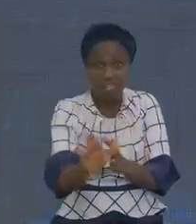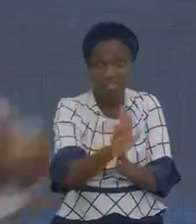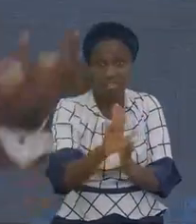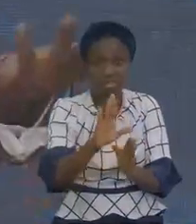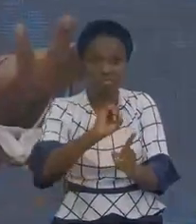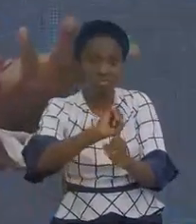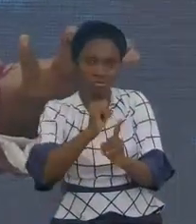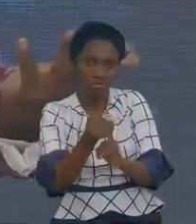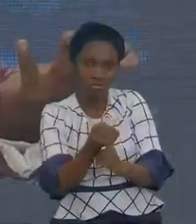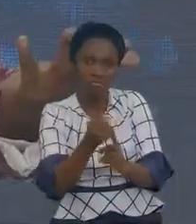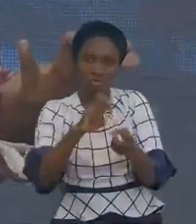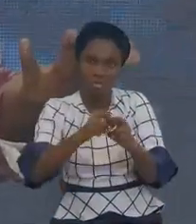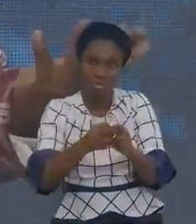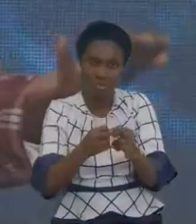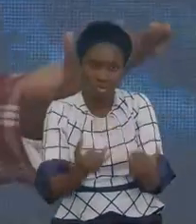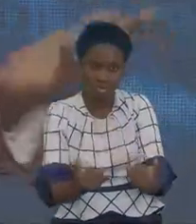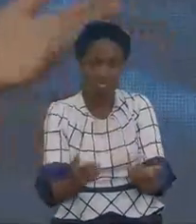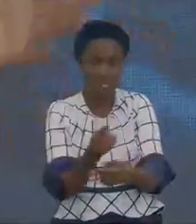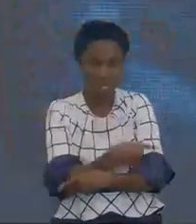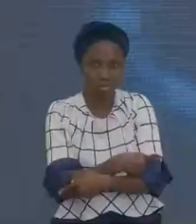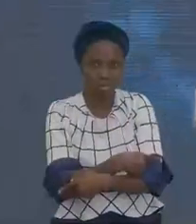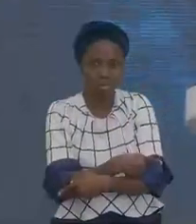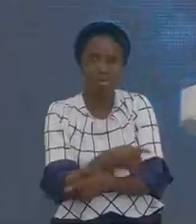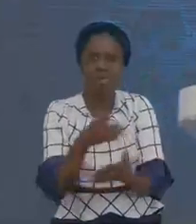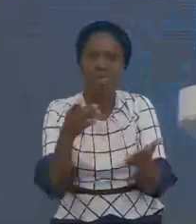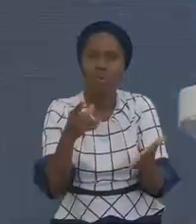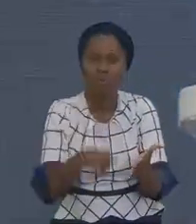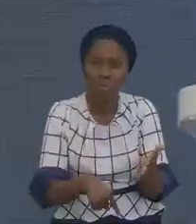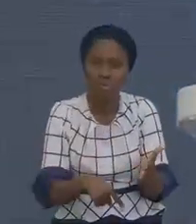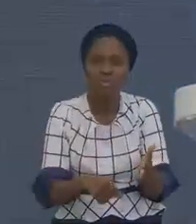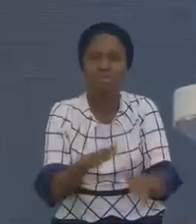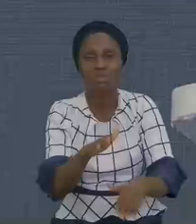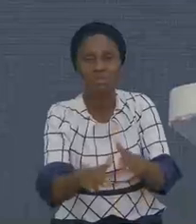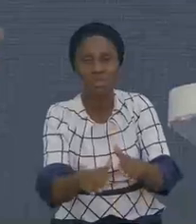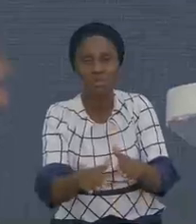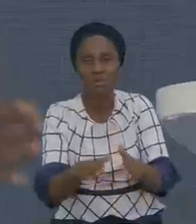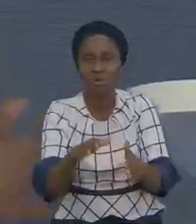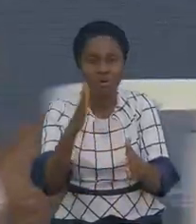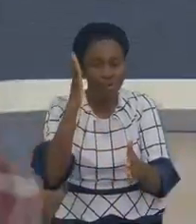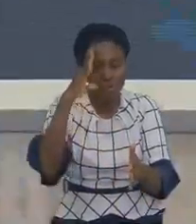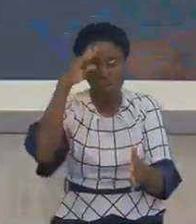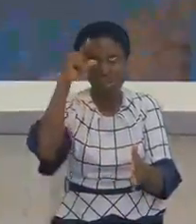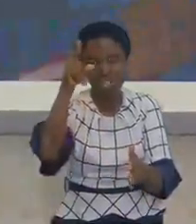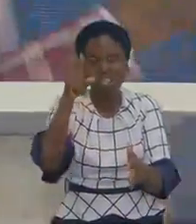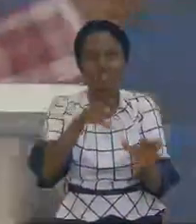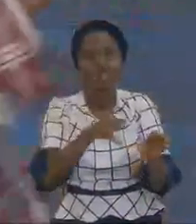faire? Quel exemple va-t-il nous donner? Et quelle action va-t-il